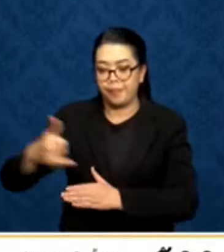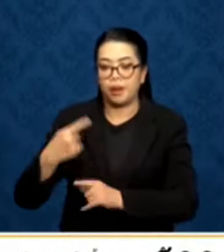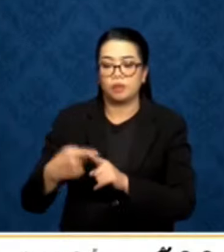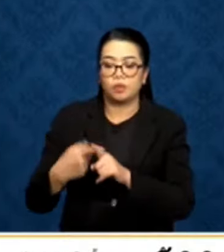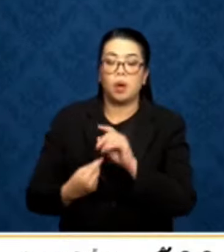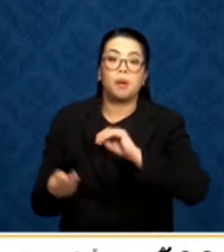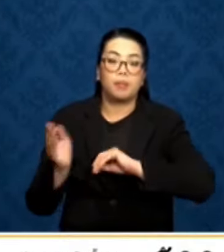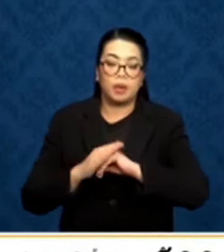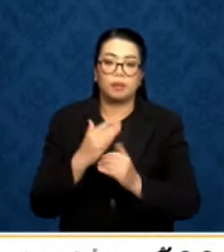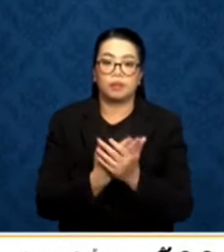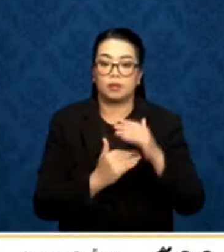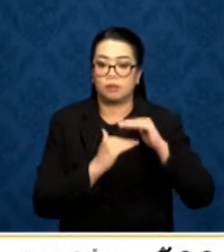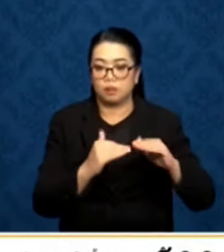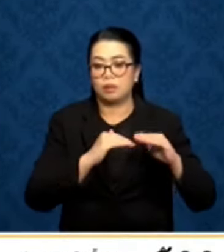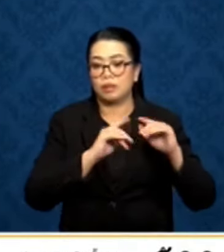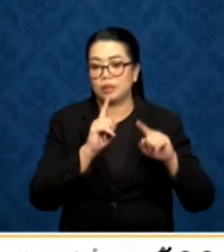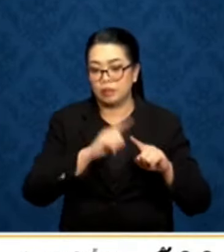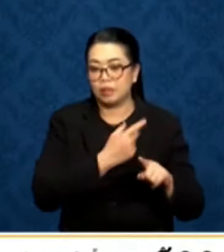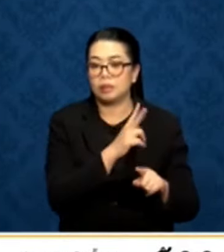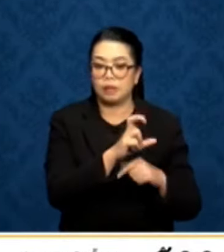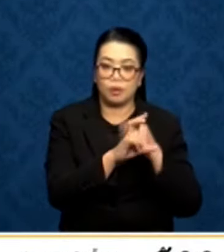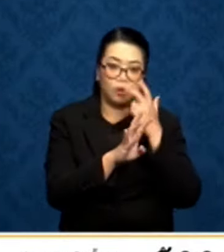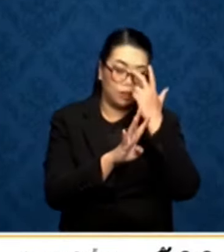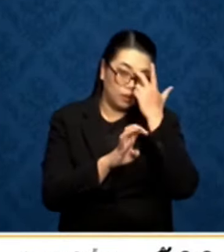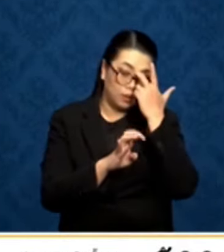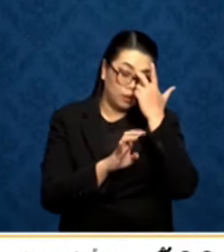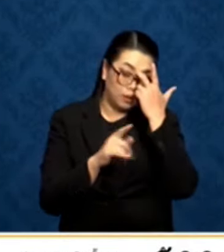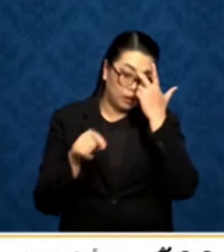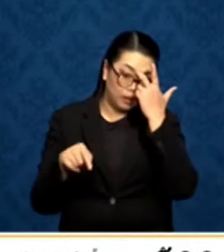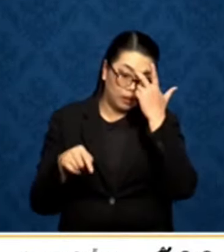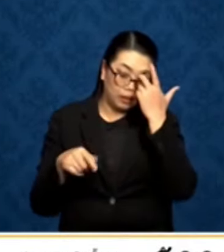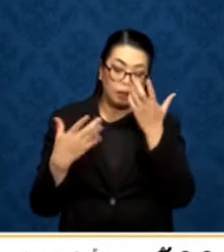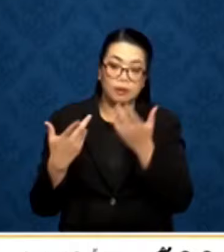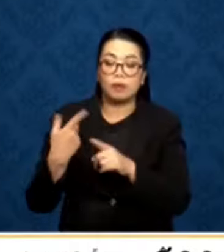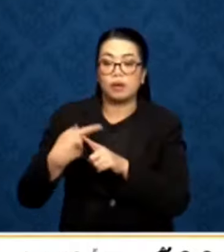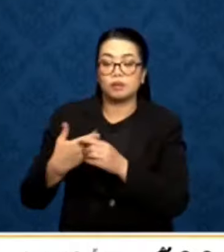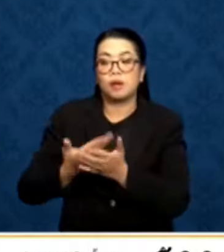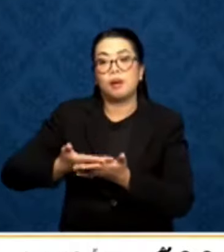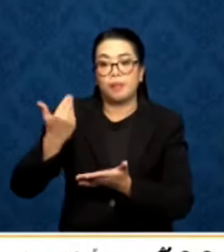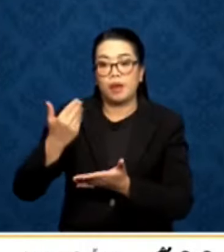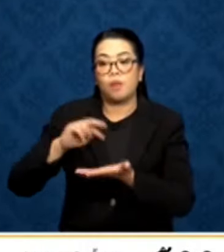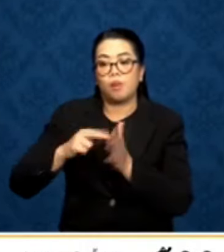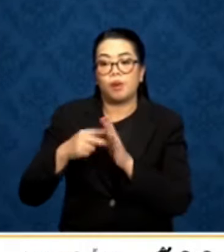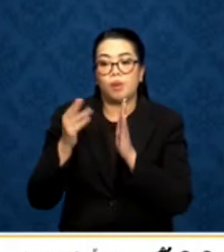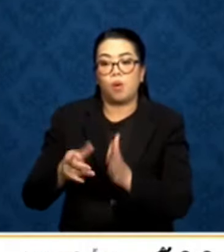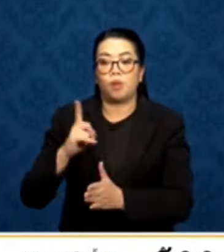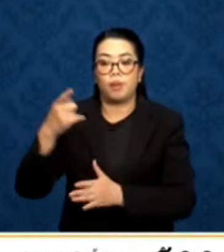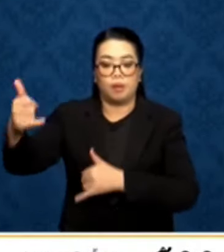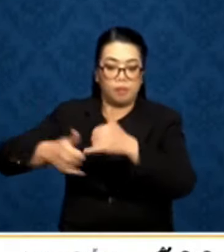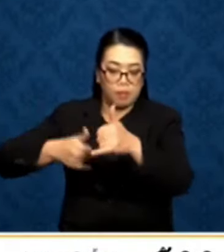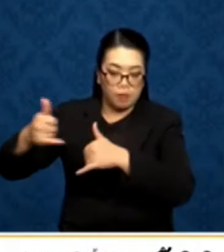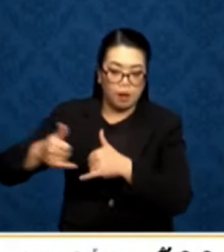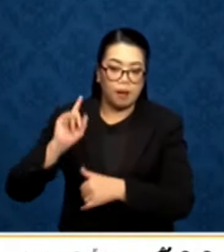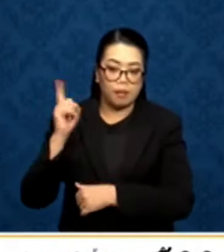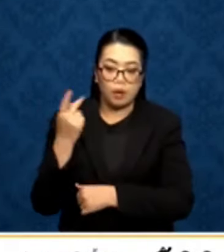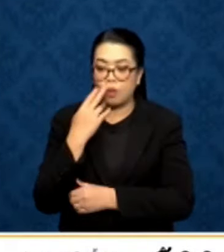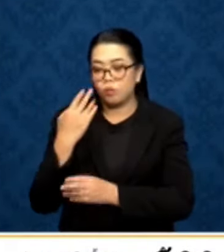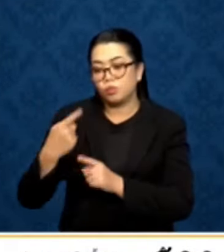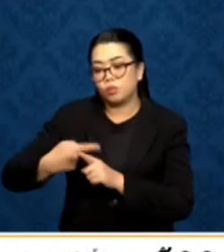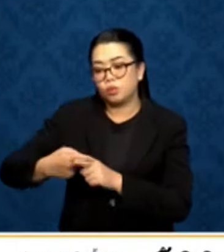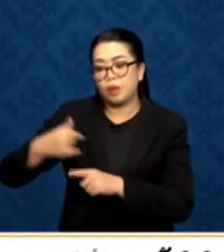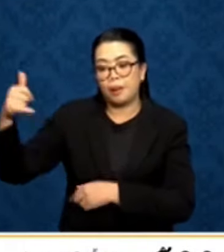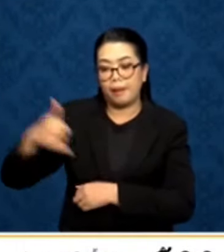ยังเช่าอยู่ที่อัตราเดือนละ 300-400บาทนะครับแต่ว่าอัตราค่าเช่าที่แพงขึ้นนั้นจะสะท้อนถึงผู้เข้าเอ่อผู้เช่า